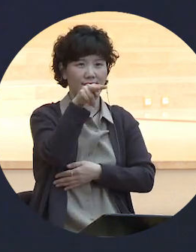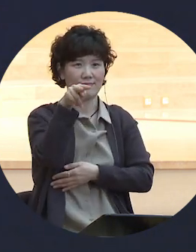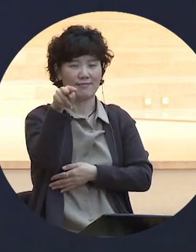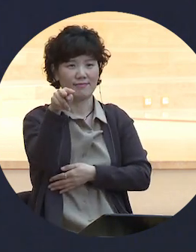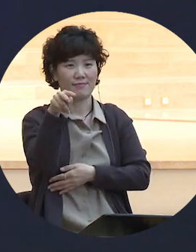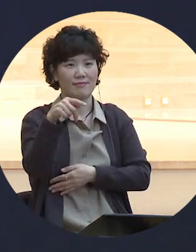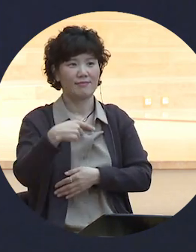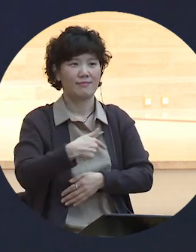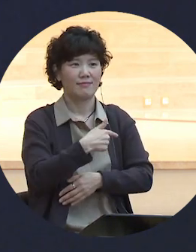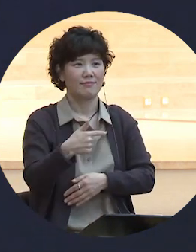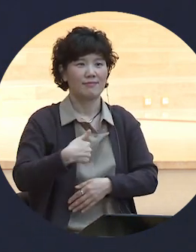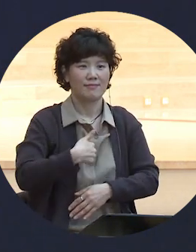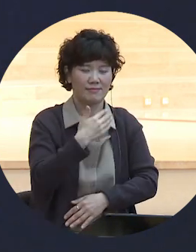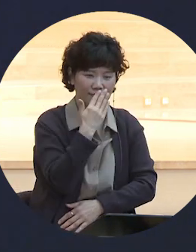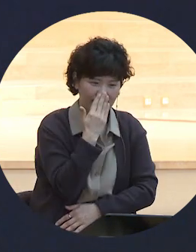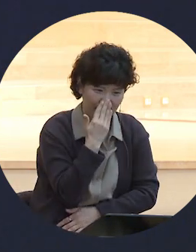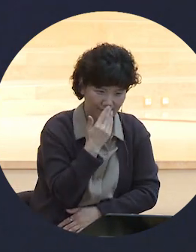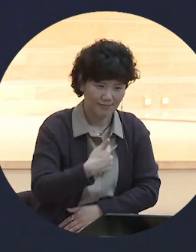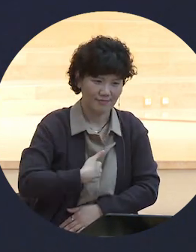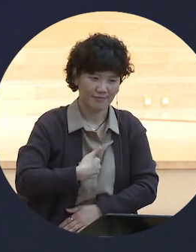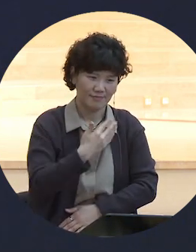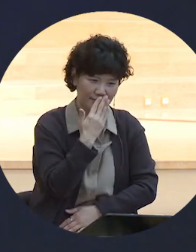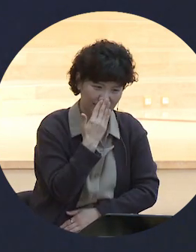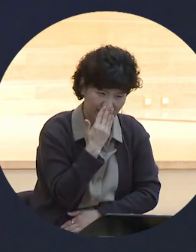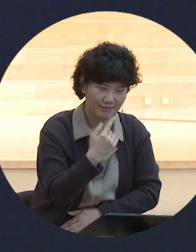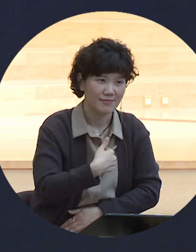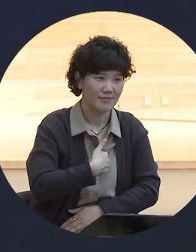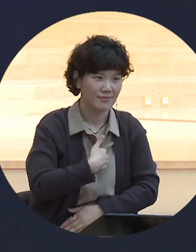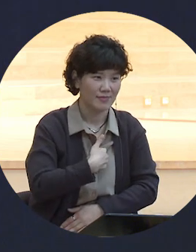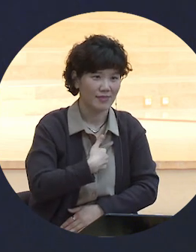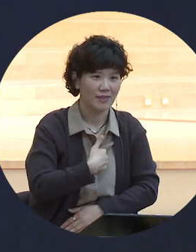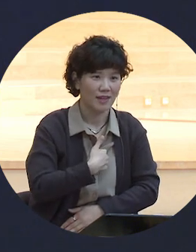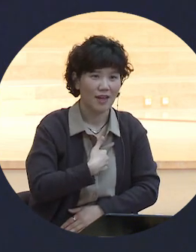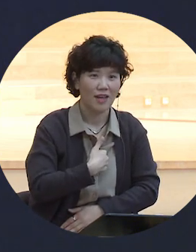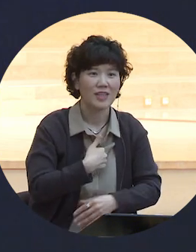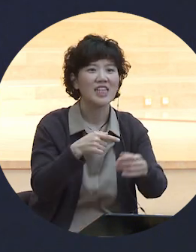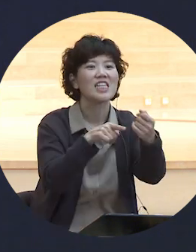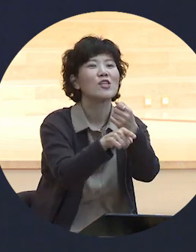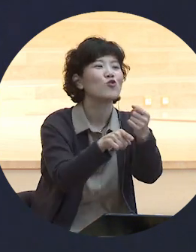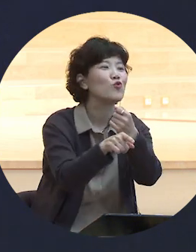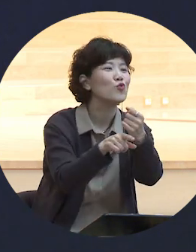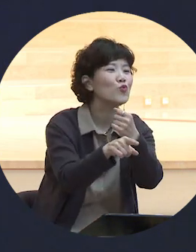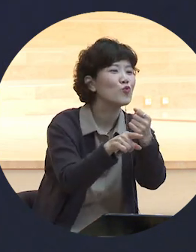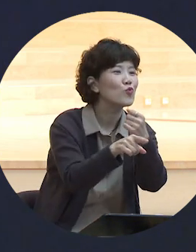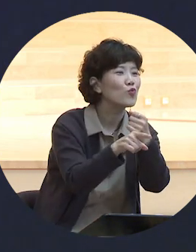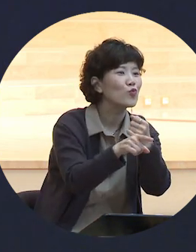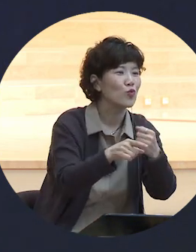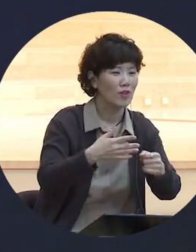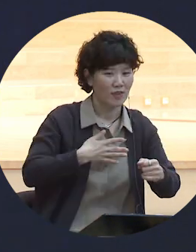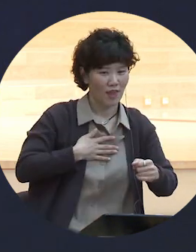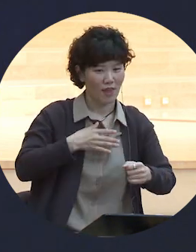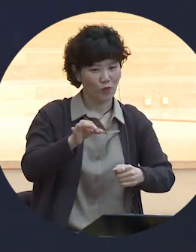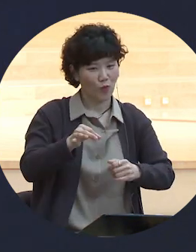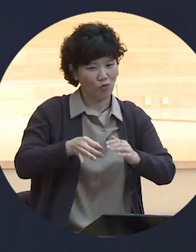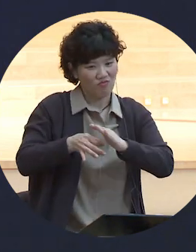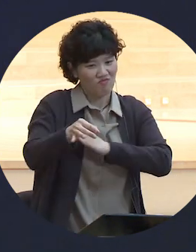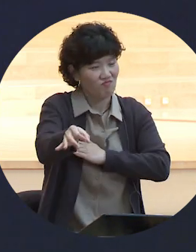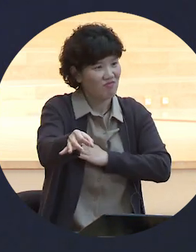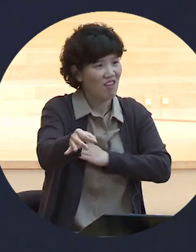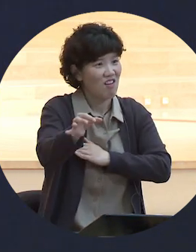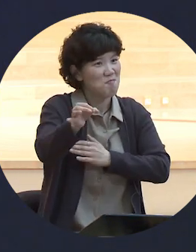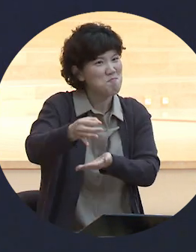아주 겸손하게 가세를 취하면서 있을 수밖에 없었던 이유가 있어요. 그것도 내 돈 주고 아주 비싼